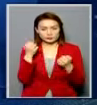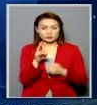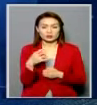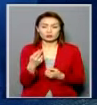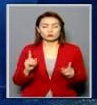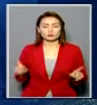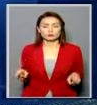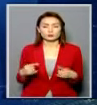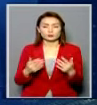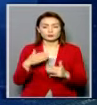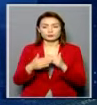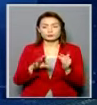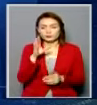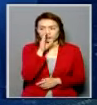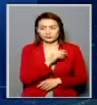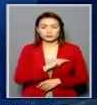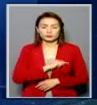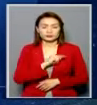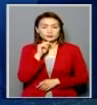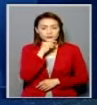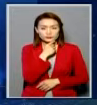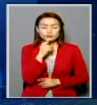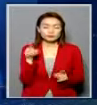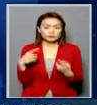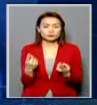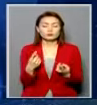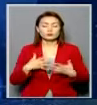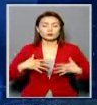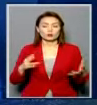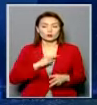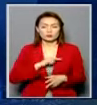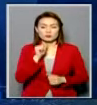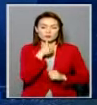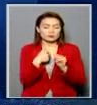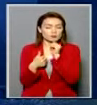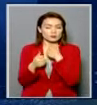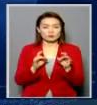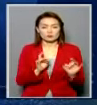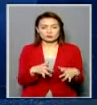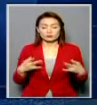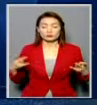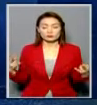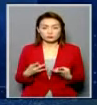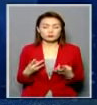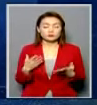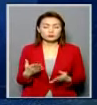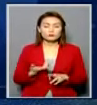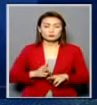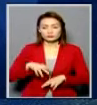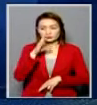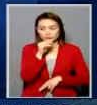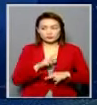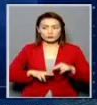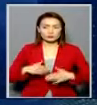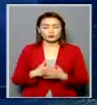это положительно скажется и на нашей экономике. Надо как можно дальше держаться от иждивенчества и лени. Только так мы сможем